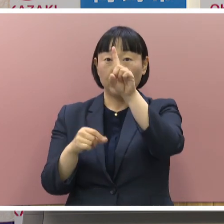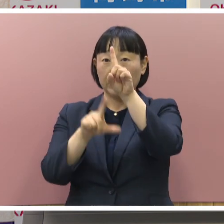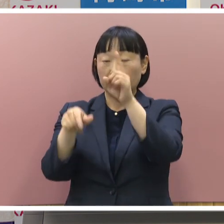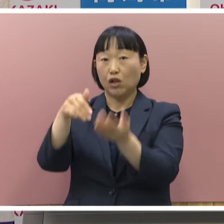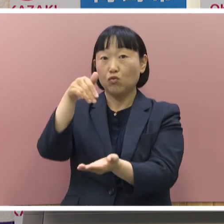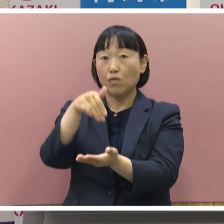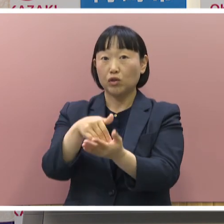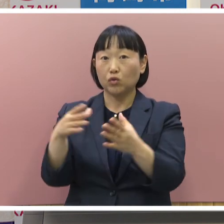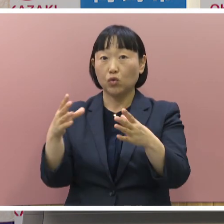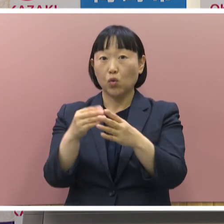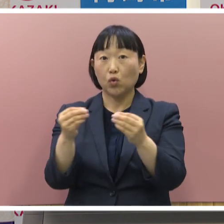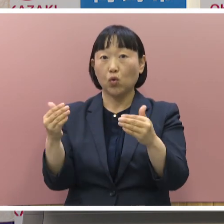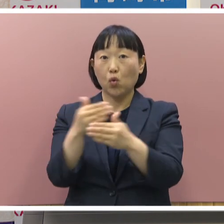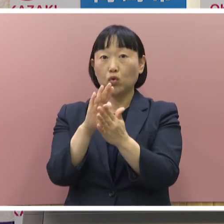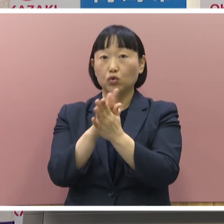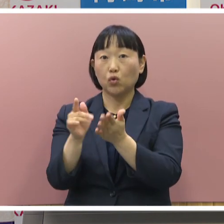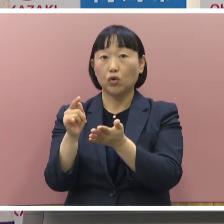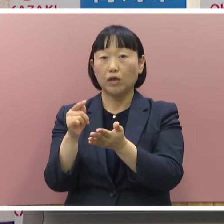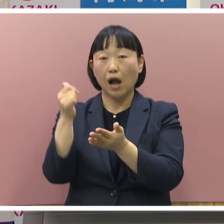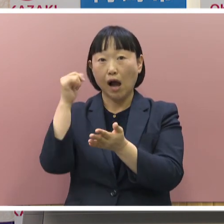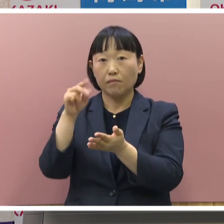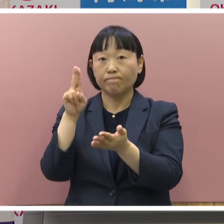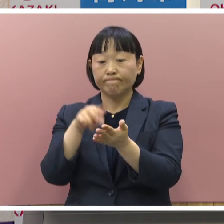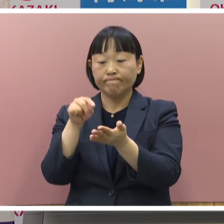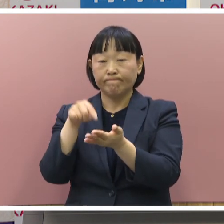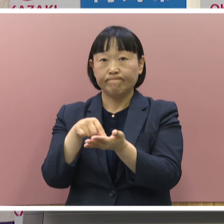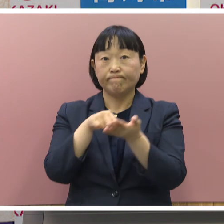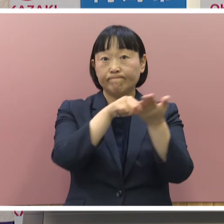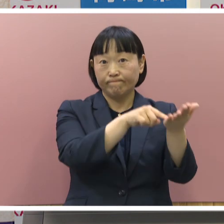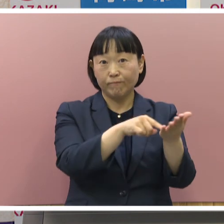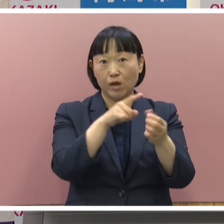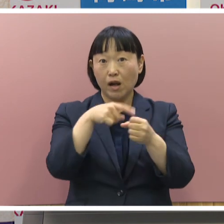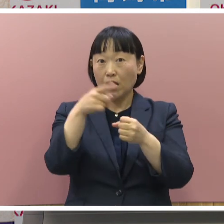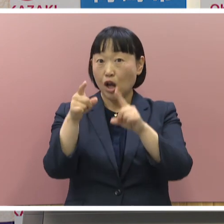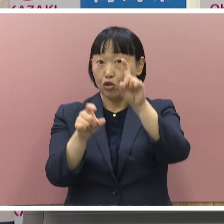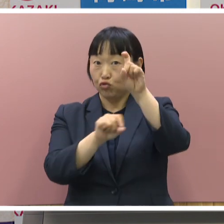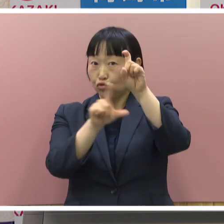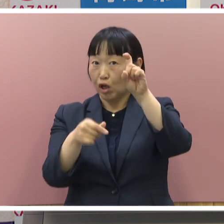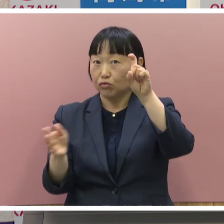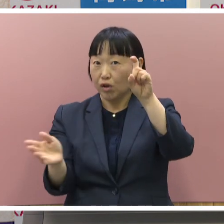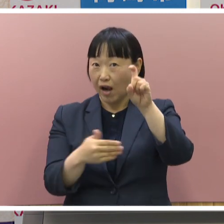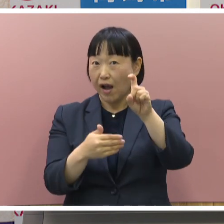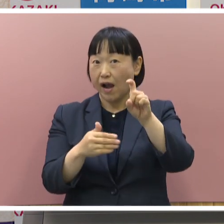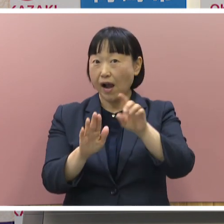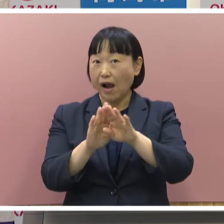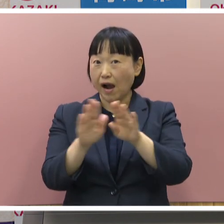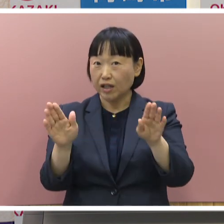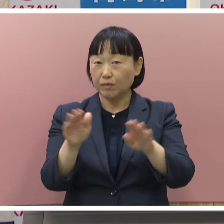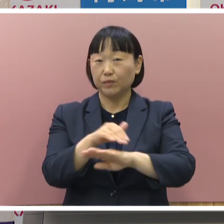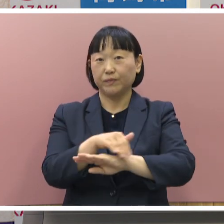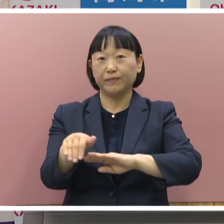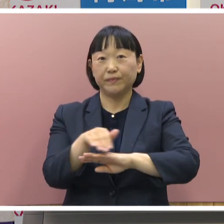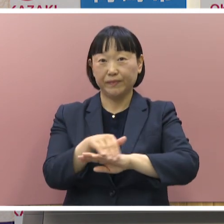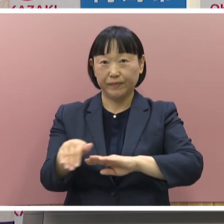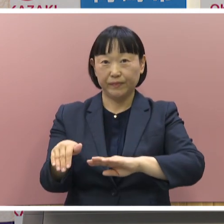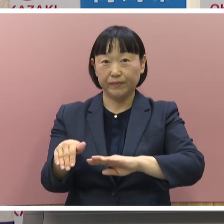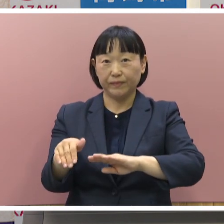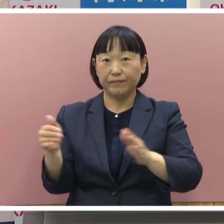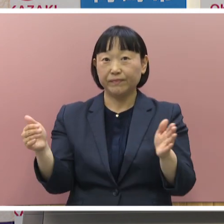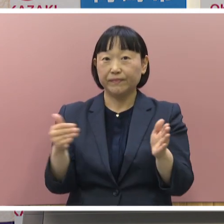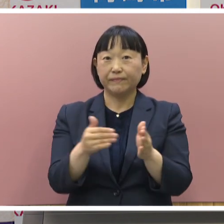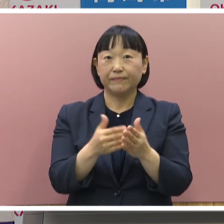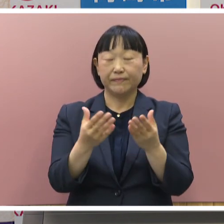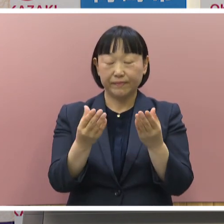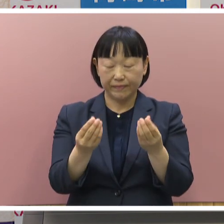末に国土交通省へデザインを提案し、来年10月から交付が開始される予定です。この